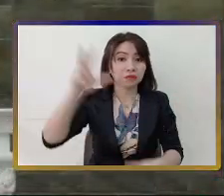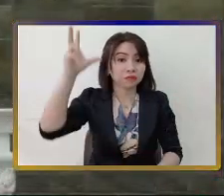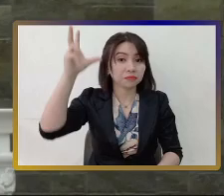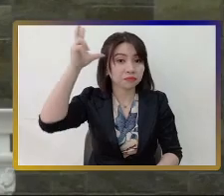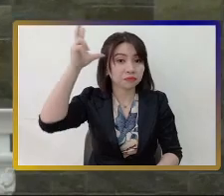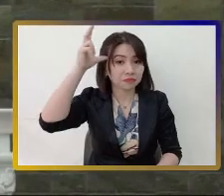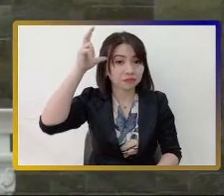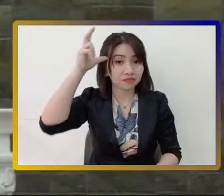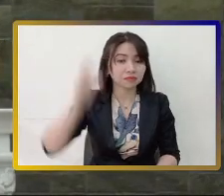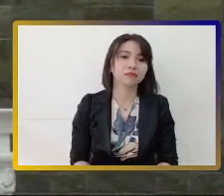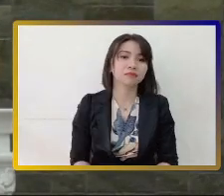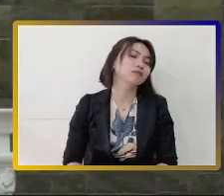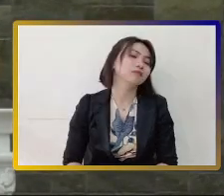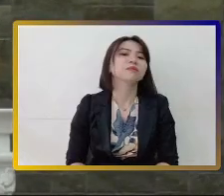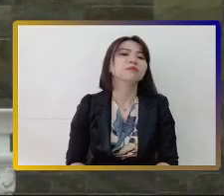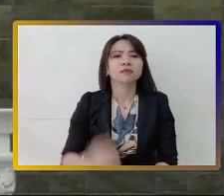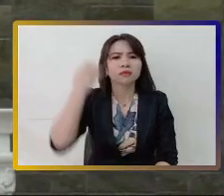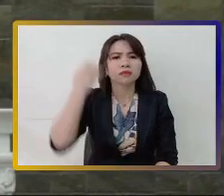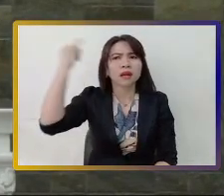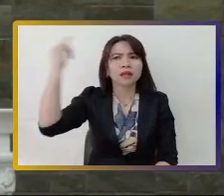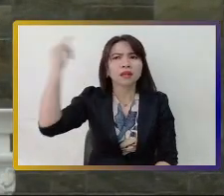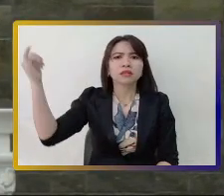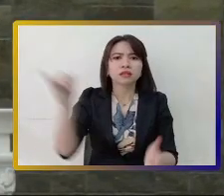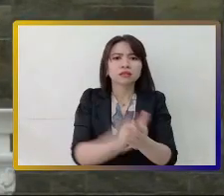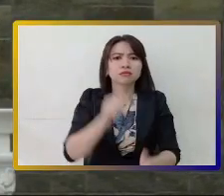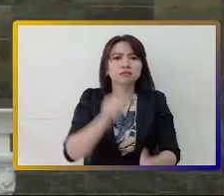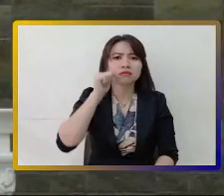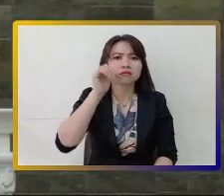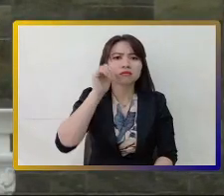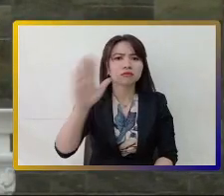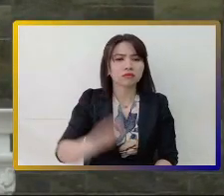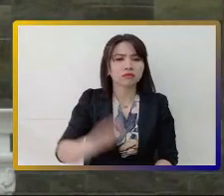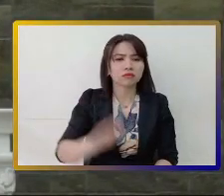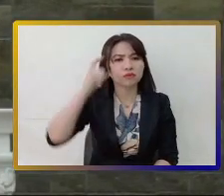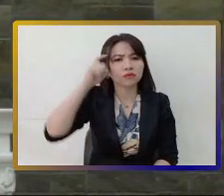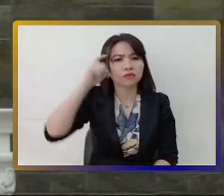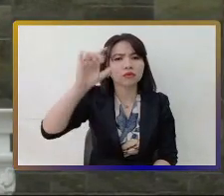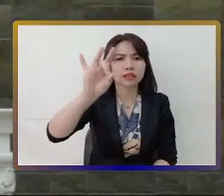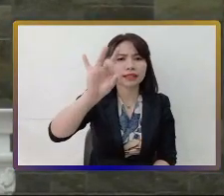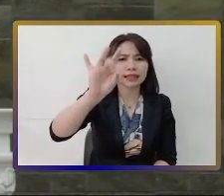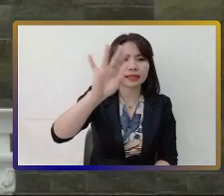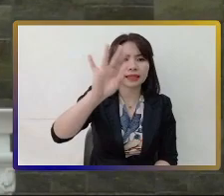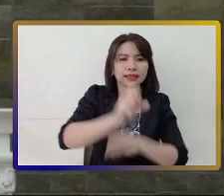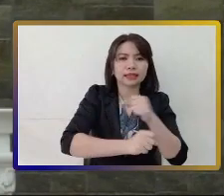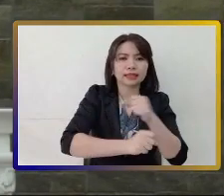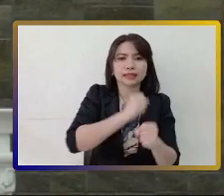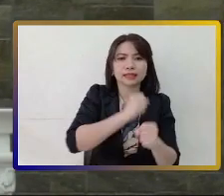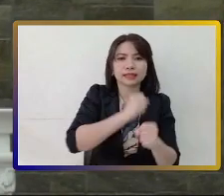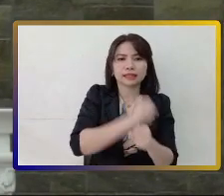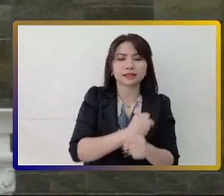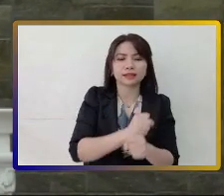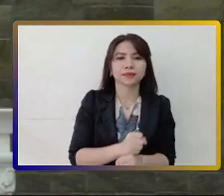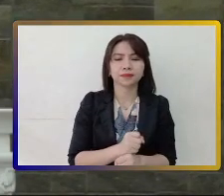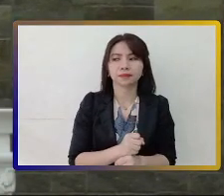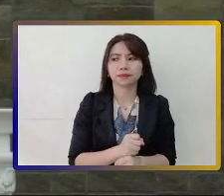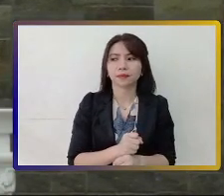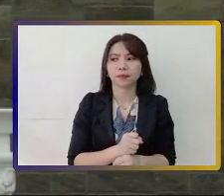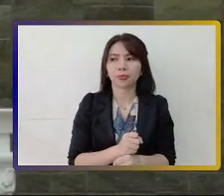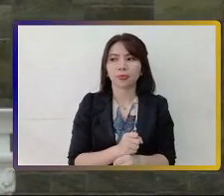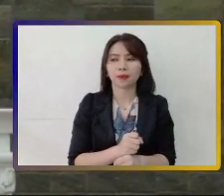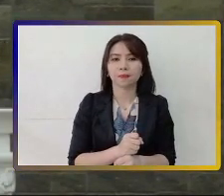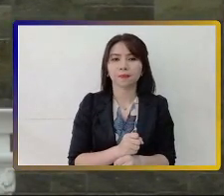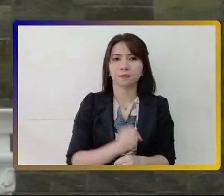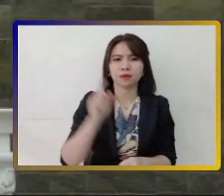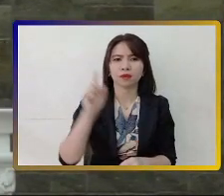Imagine, ng taong ito, patid, ng babaeng ito, for 18 years, ang unang sa unang